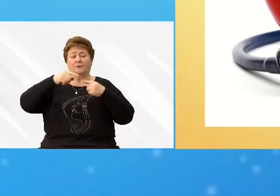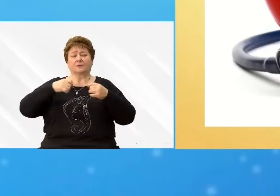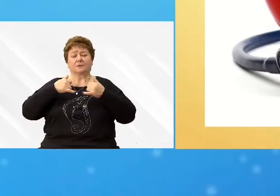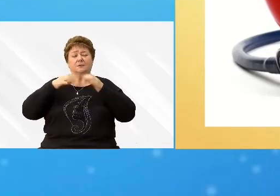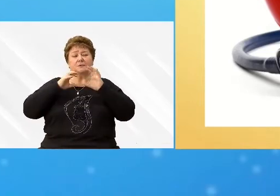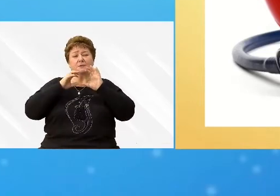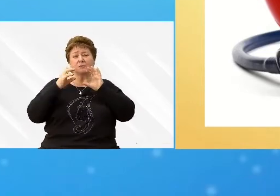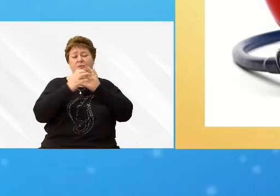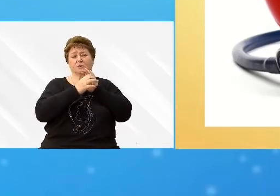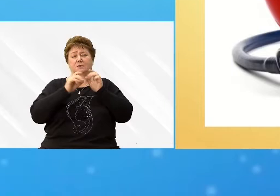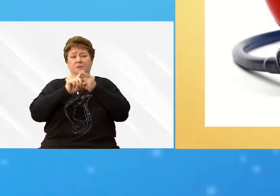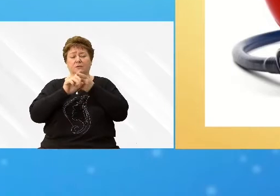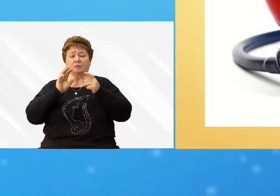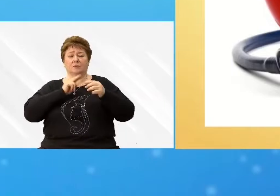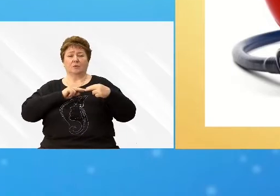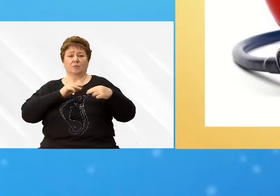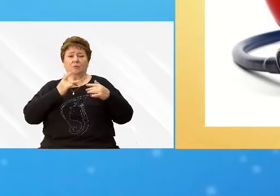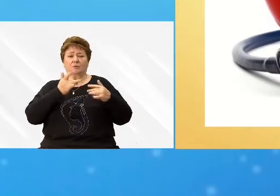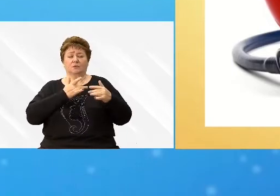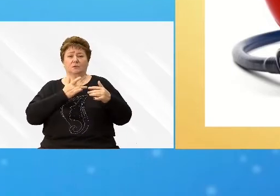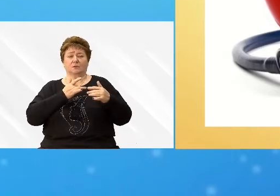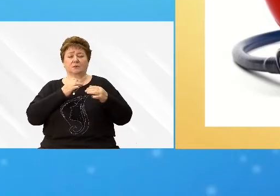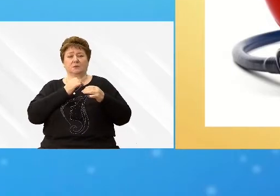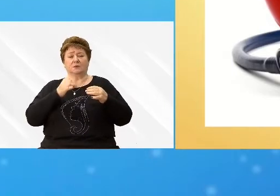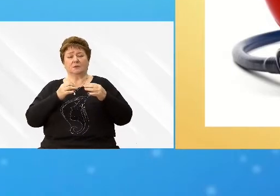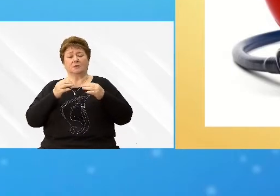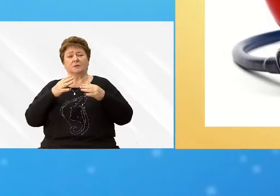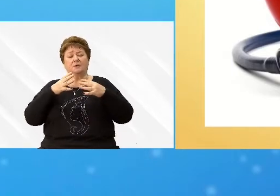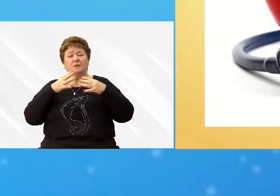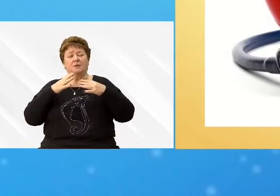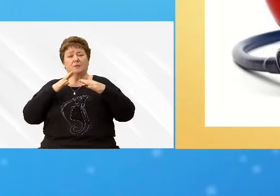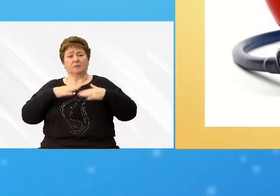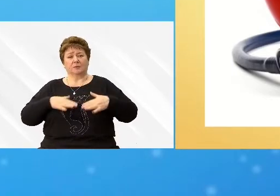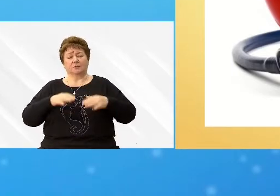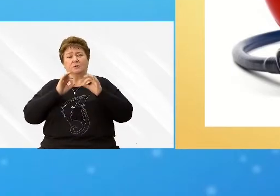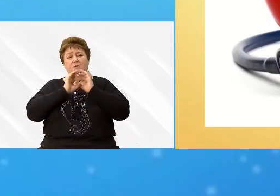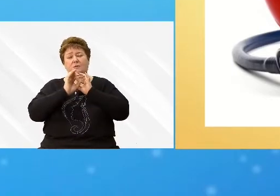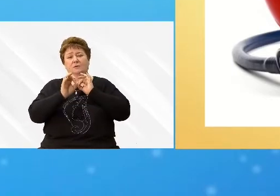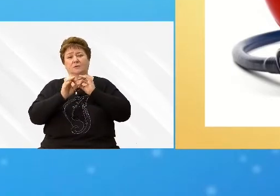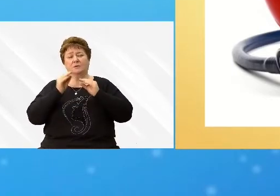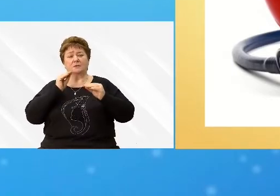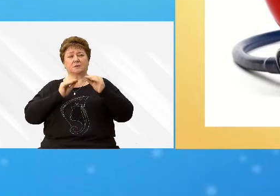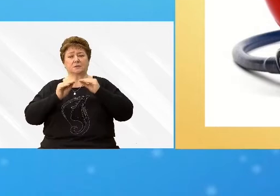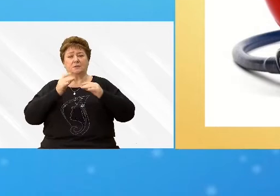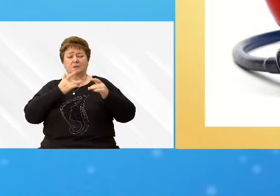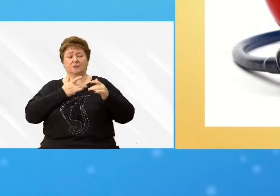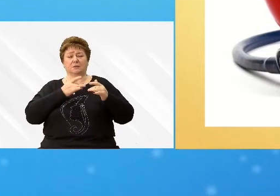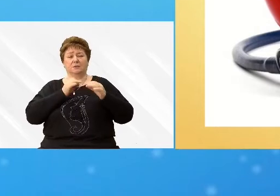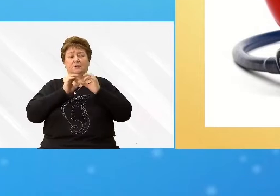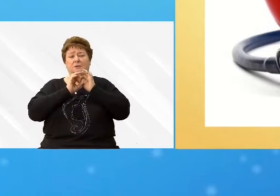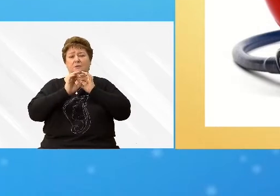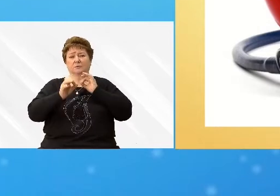зависит от работы сердца и состояние сосудов на состояние сердечно-сосудистой